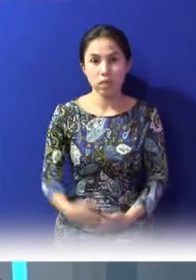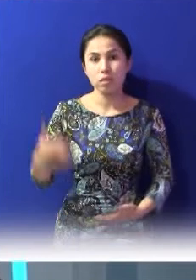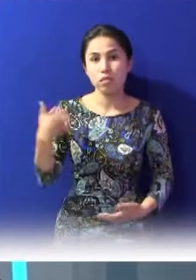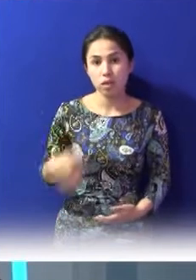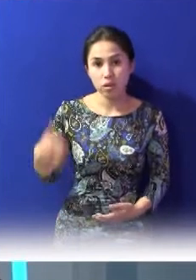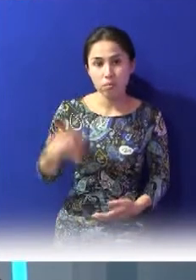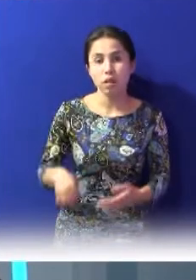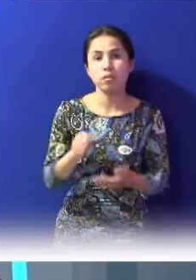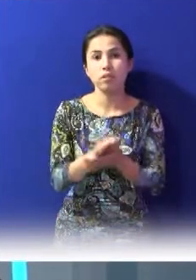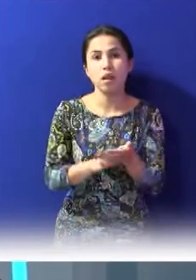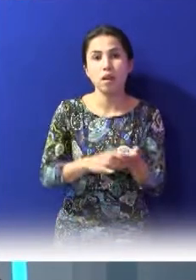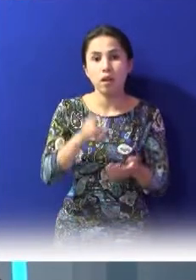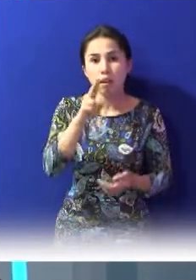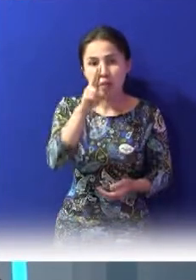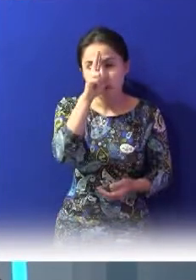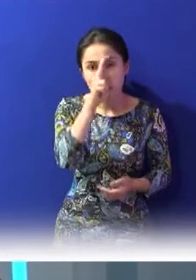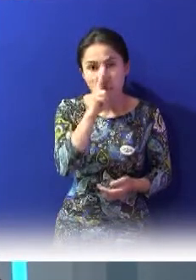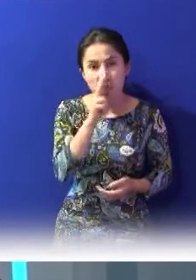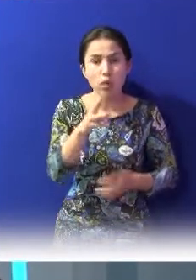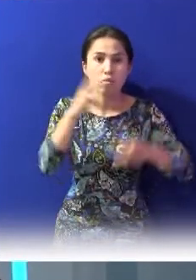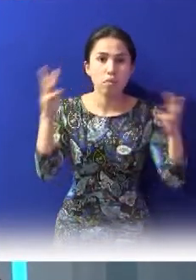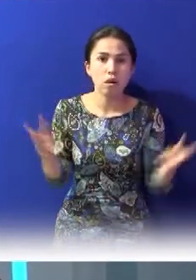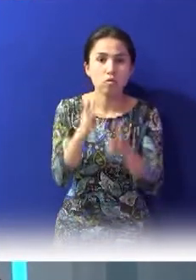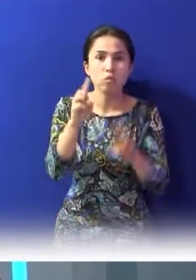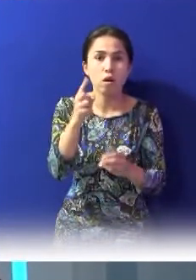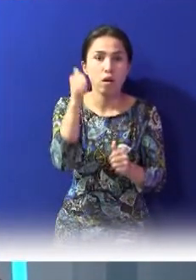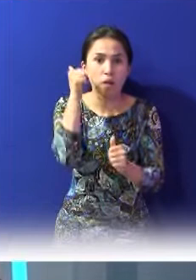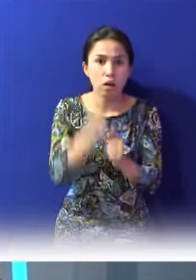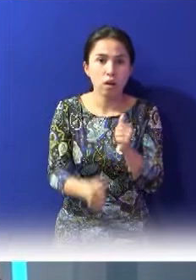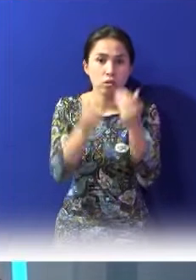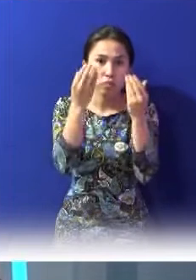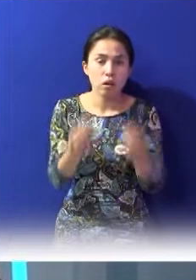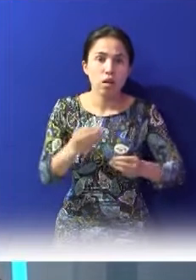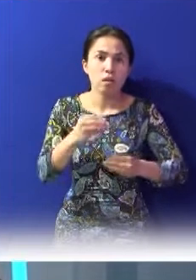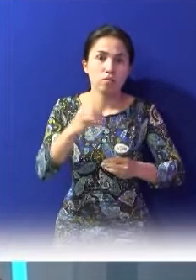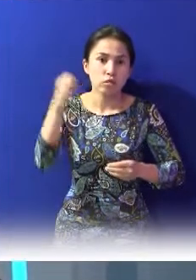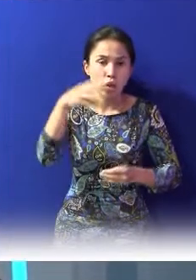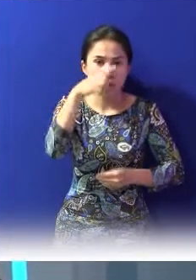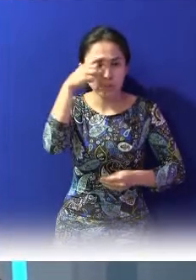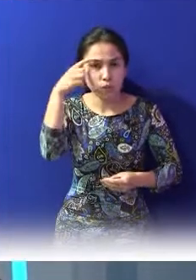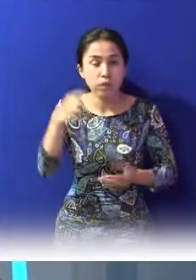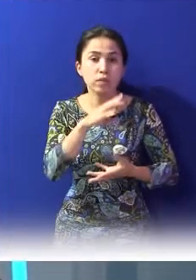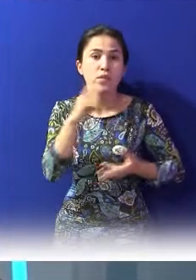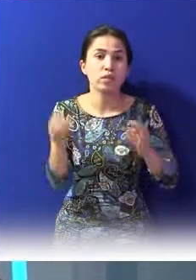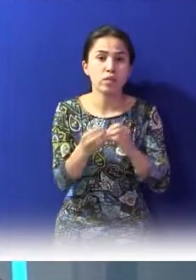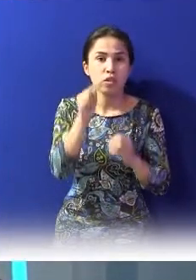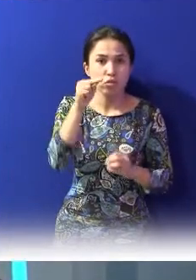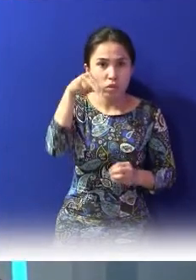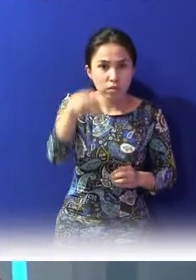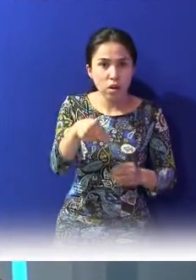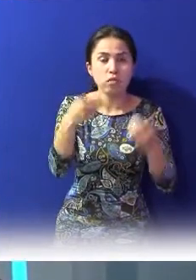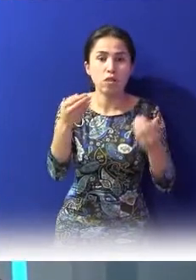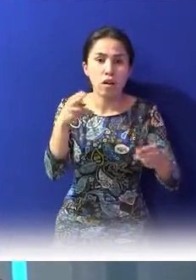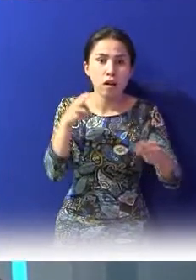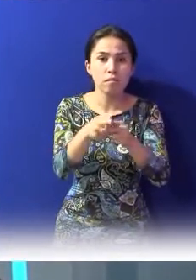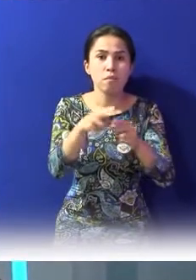Экономиканың қай саласында мемлекеттік жекеменшік әріптестік белсенді түрде жүзеге асуда. Ал оның дамуына нендей кедергілер бар? Осы